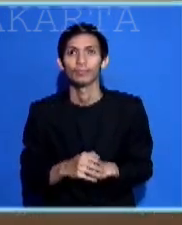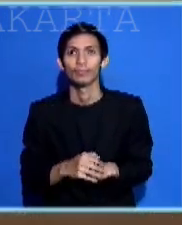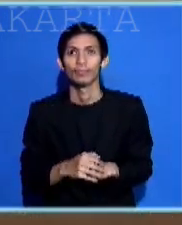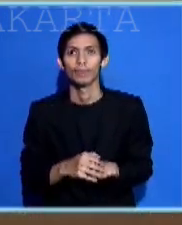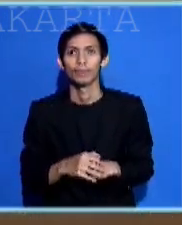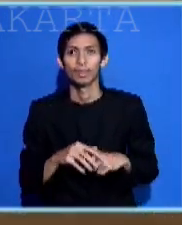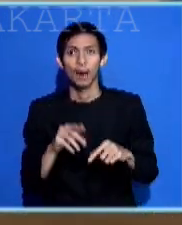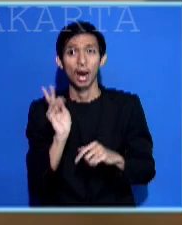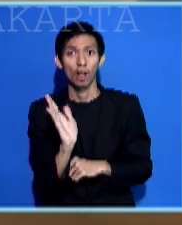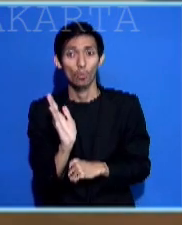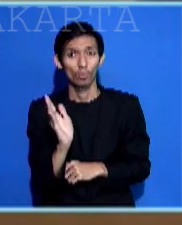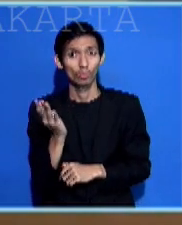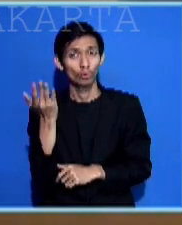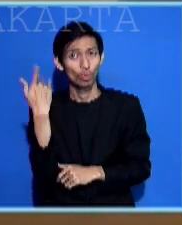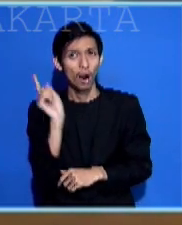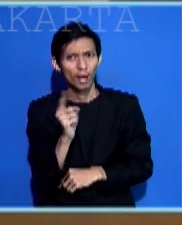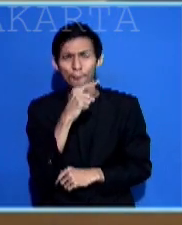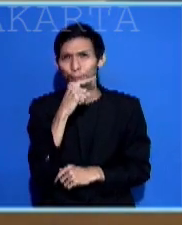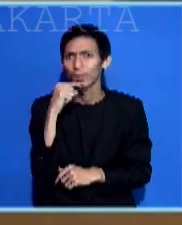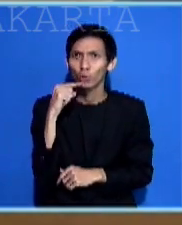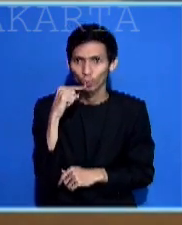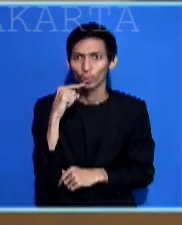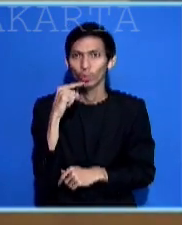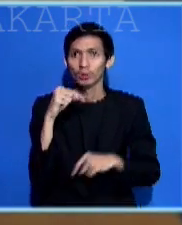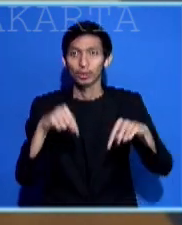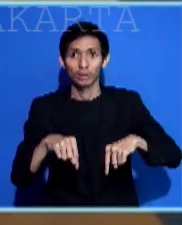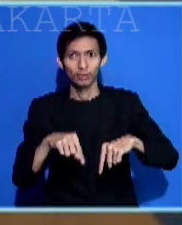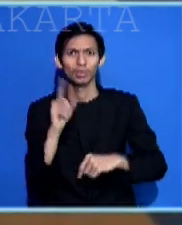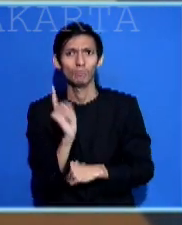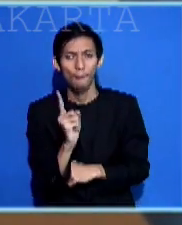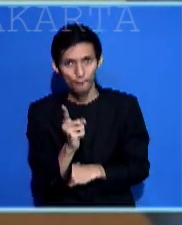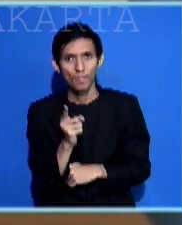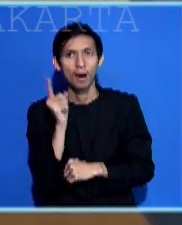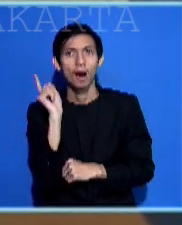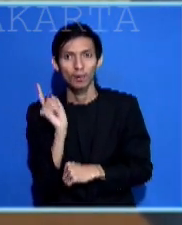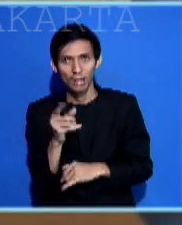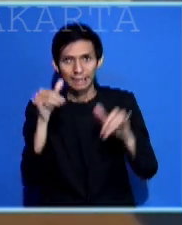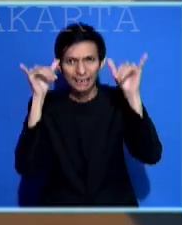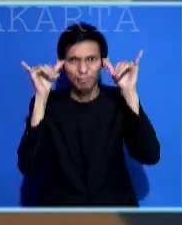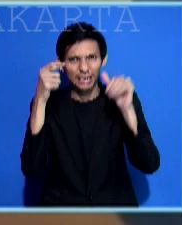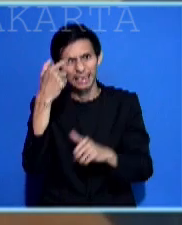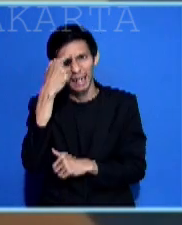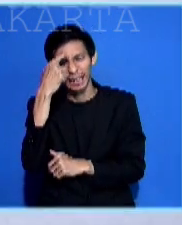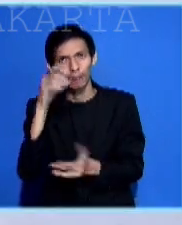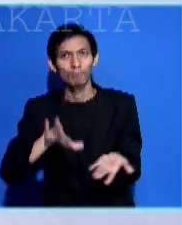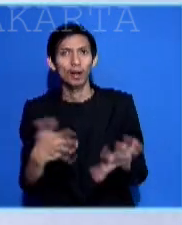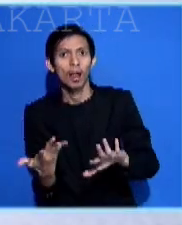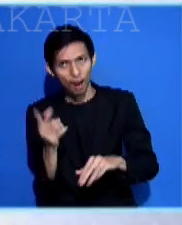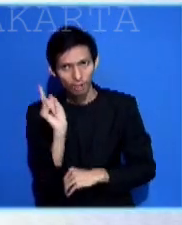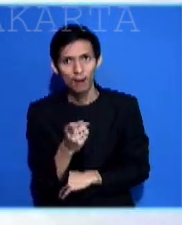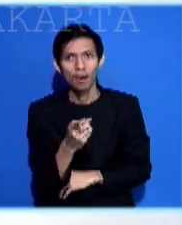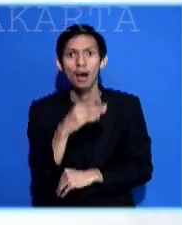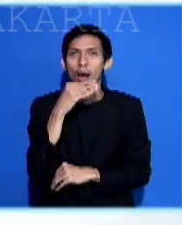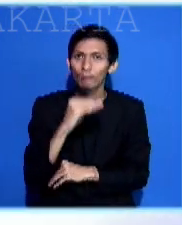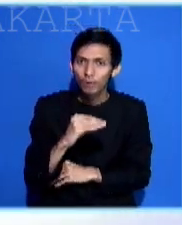merah karena menjadi lokasi awal kali pertama ditemukannya kematian hewan ruminansia sapi dan kambing secara